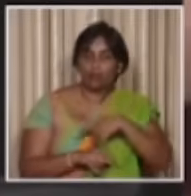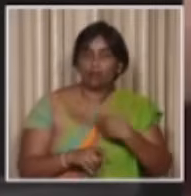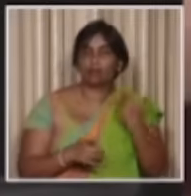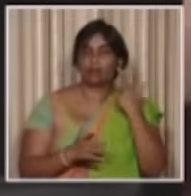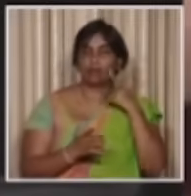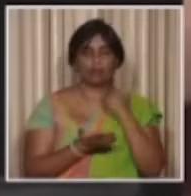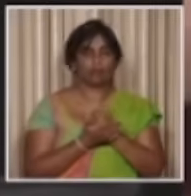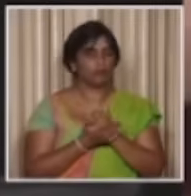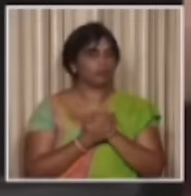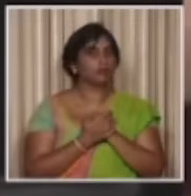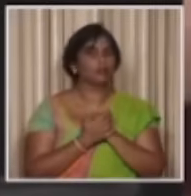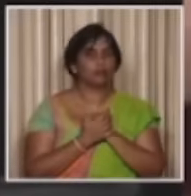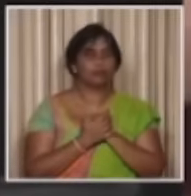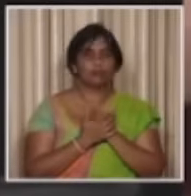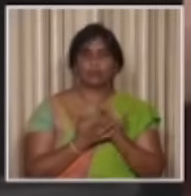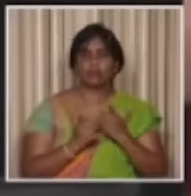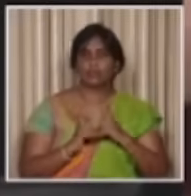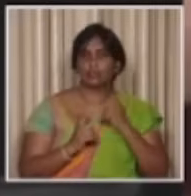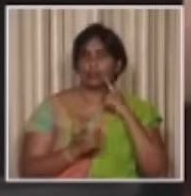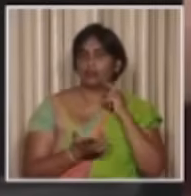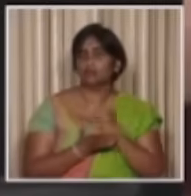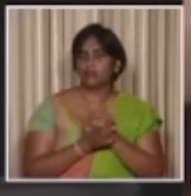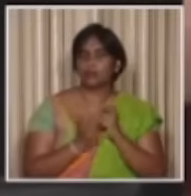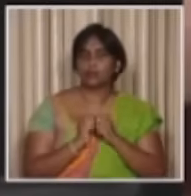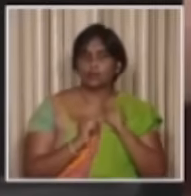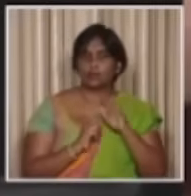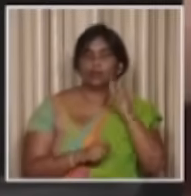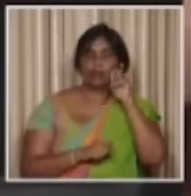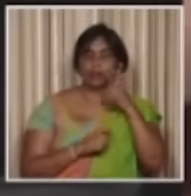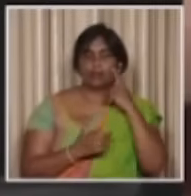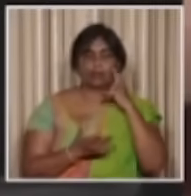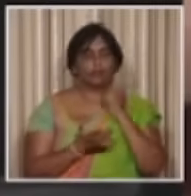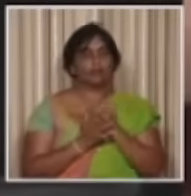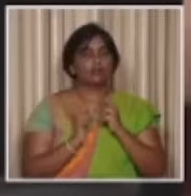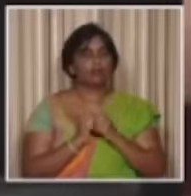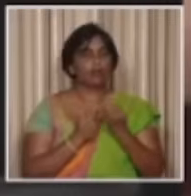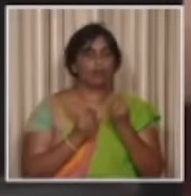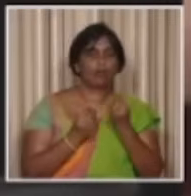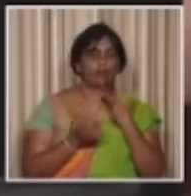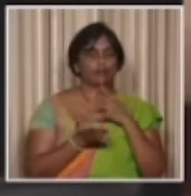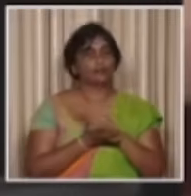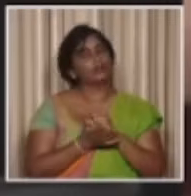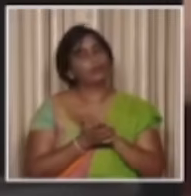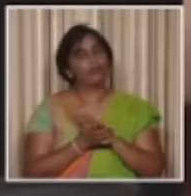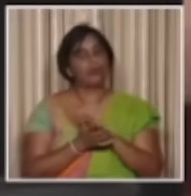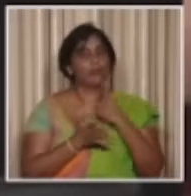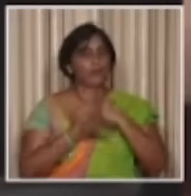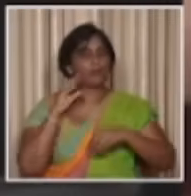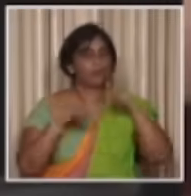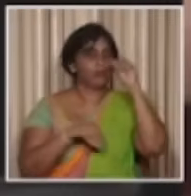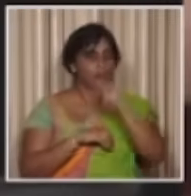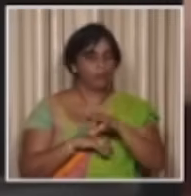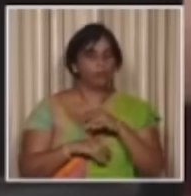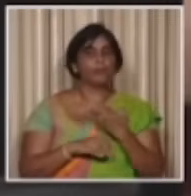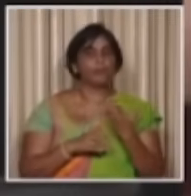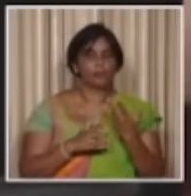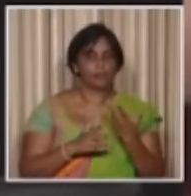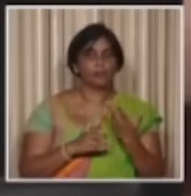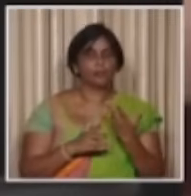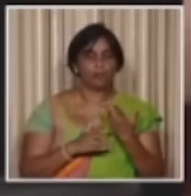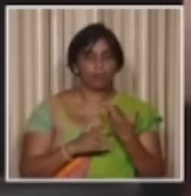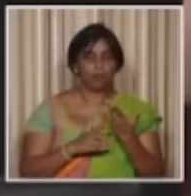තියෙන ජීවත් වෙන්න බැරි තත්ත්වය තුළ ජනතාවට කරන්න දෙයක් නැහැ පොඩි ආතල් එකක් කරන් ඡන්ද දෙන්න බලනවා